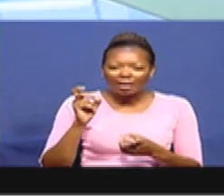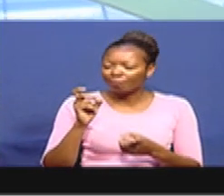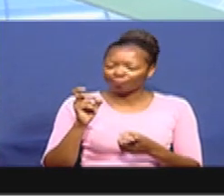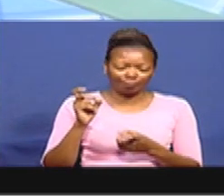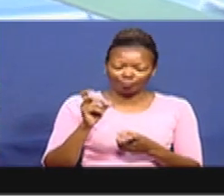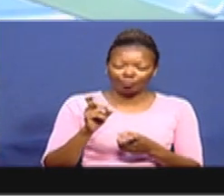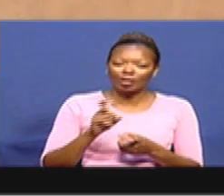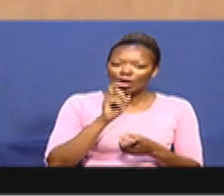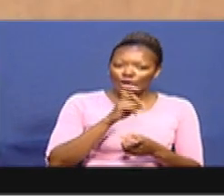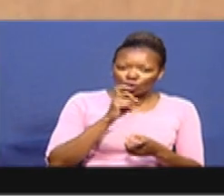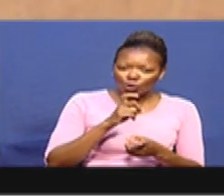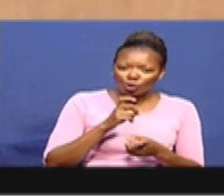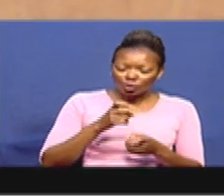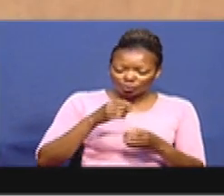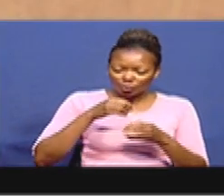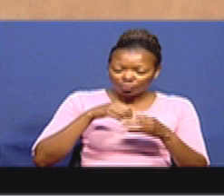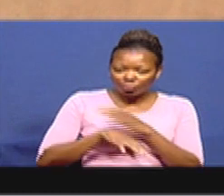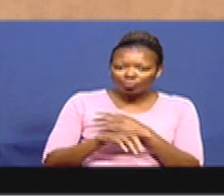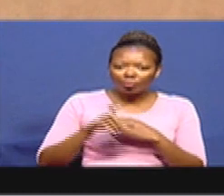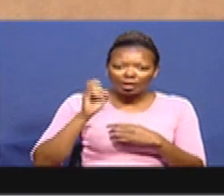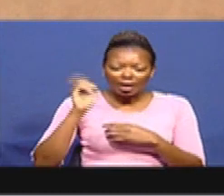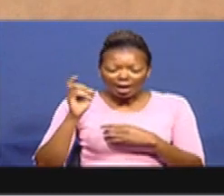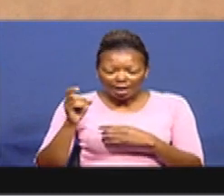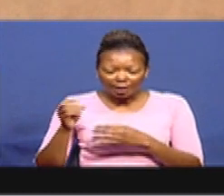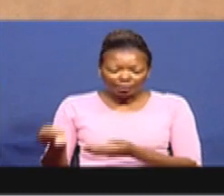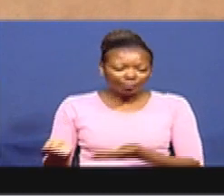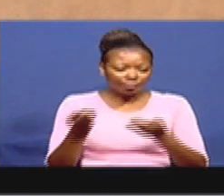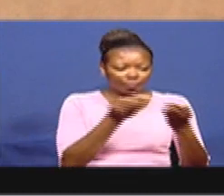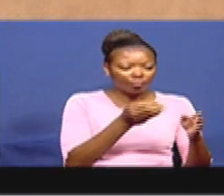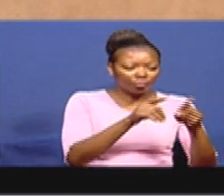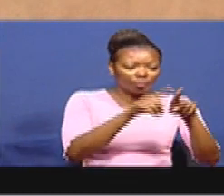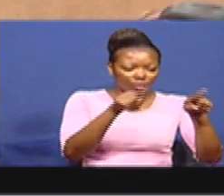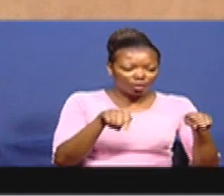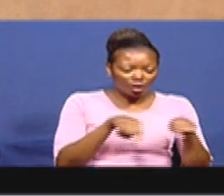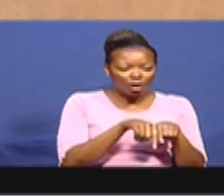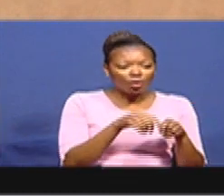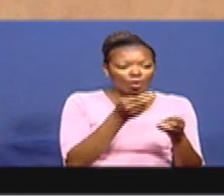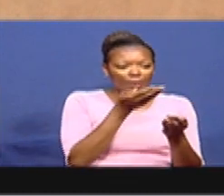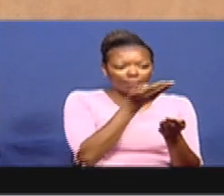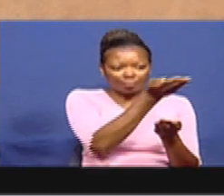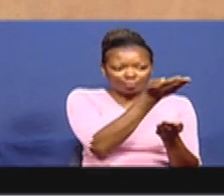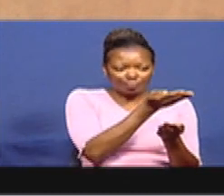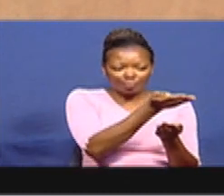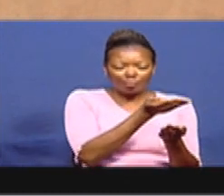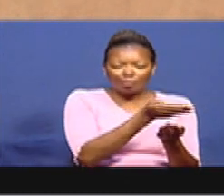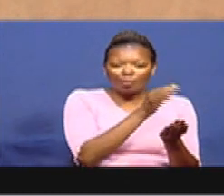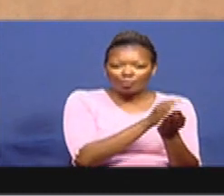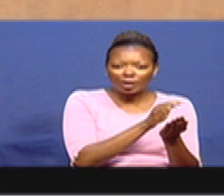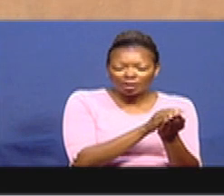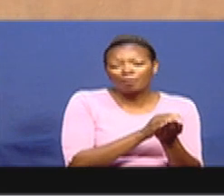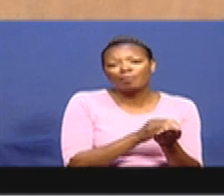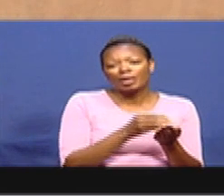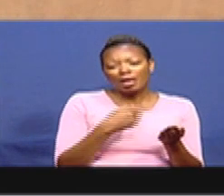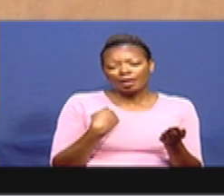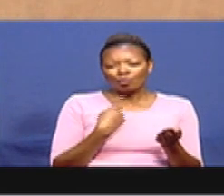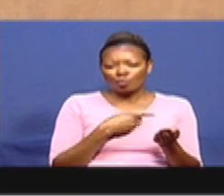yaague vifaranga. Inachukua kama 3 weeks ndio tuweke kwa hatchery, na tunaweza chukua mayai safi,